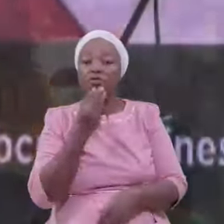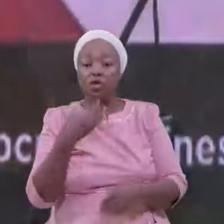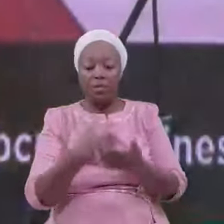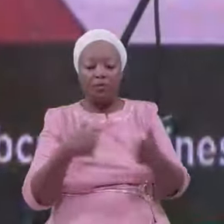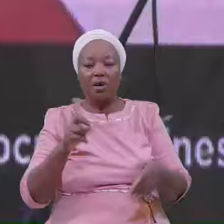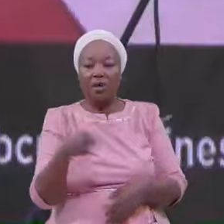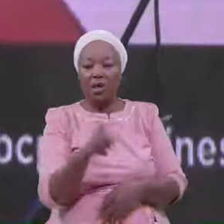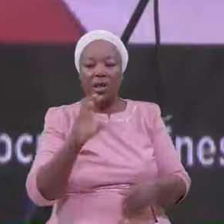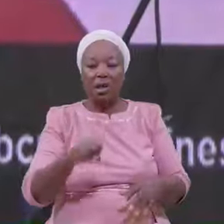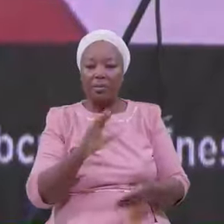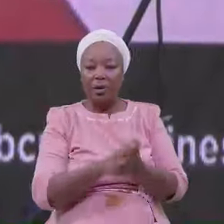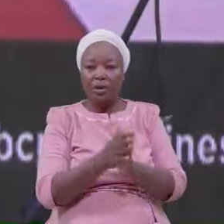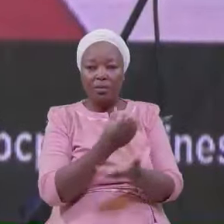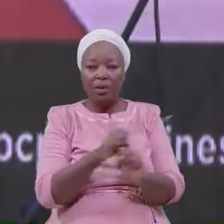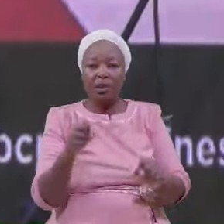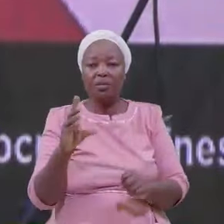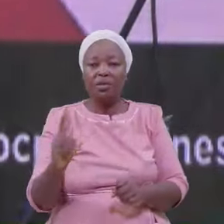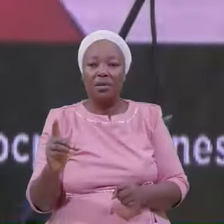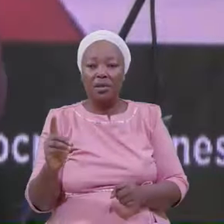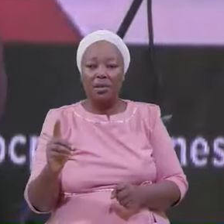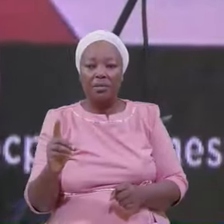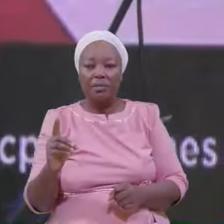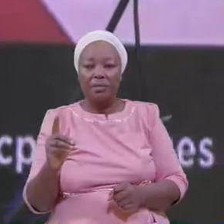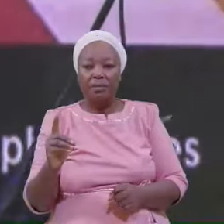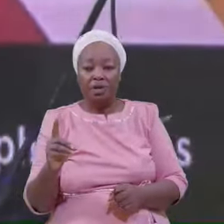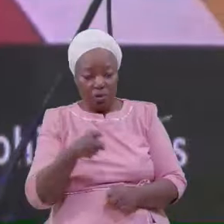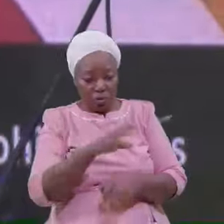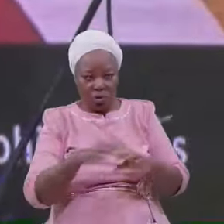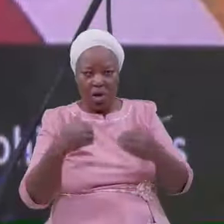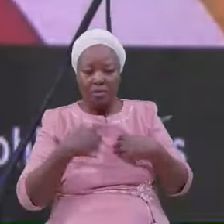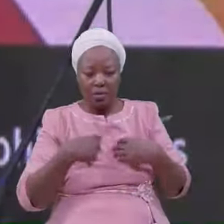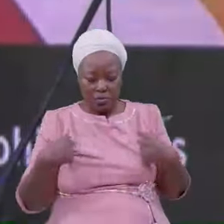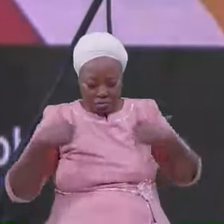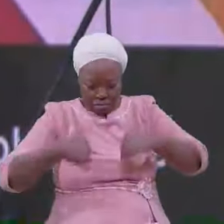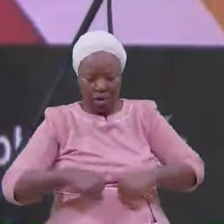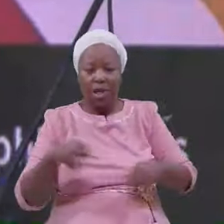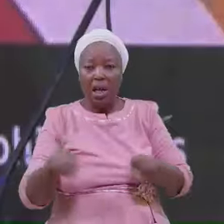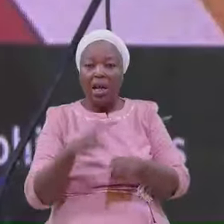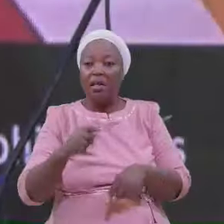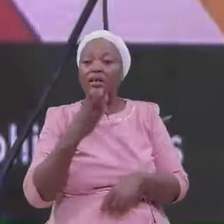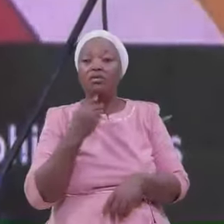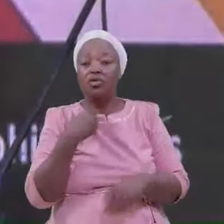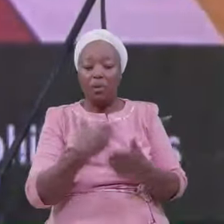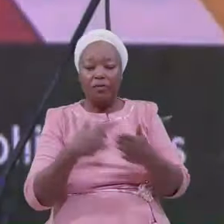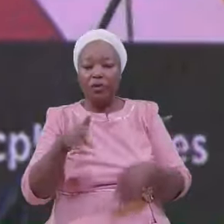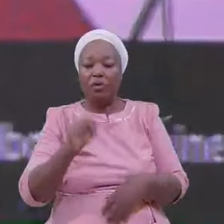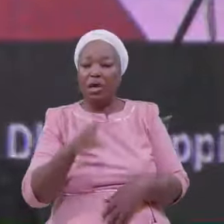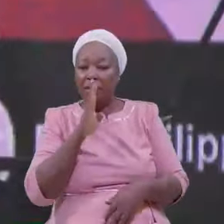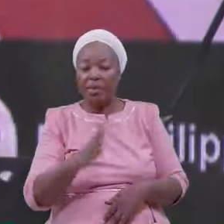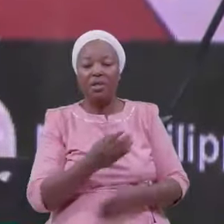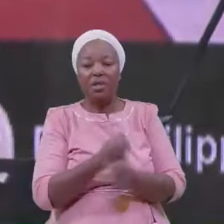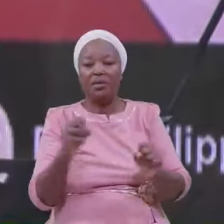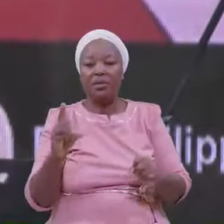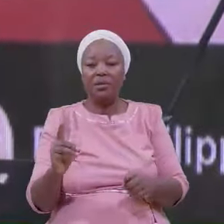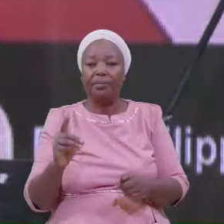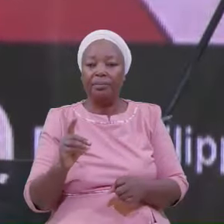Hudyo tayo para tayo'y maligtas. You don't have to dress like the Jews before you can be saved. Hindi kinakailangang magsuot tayo